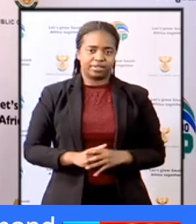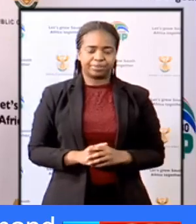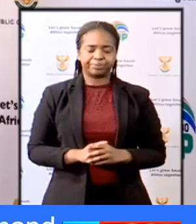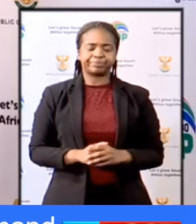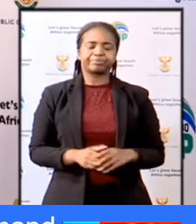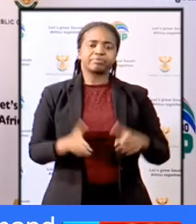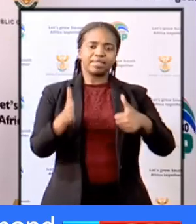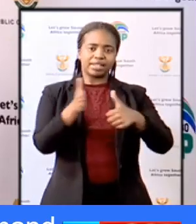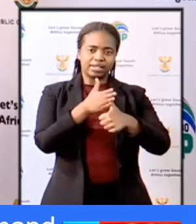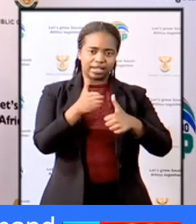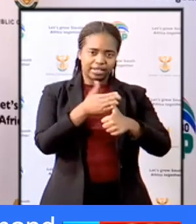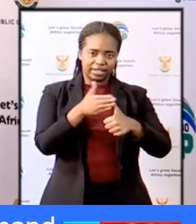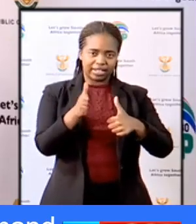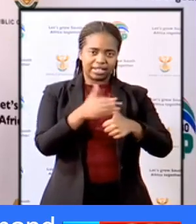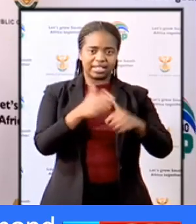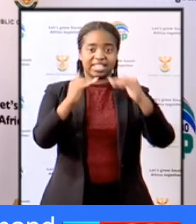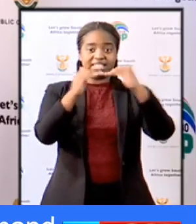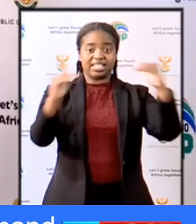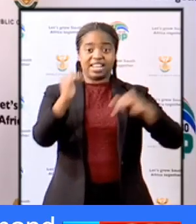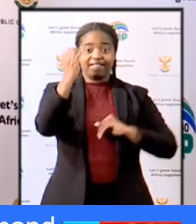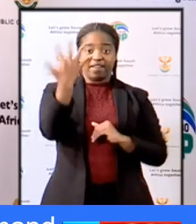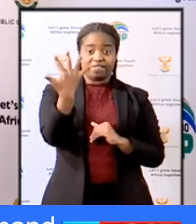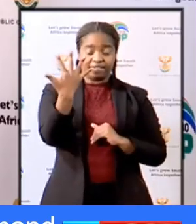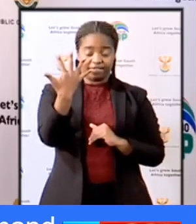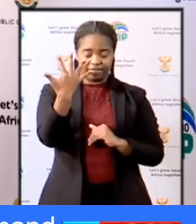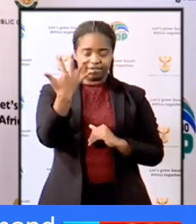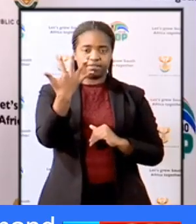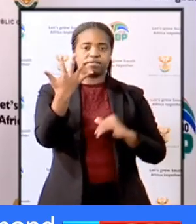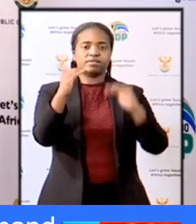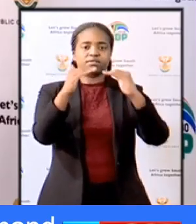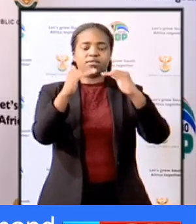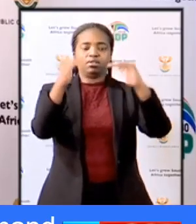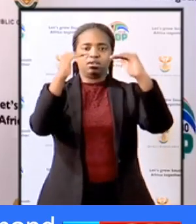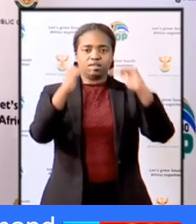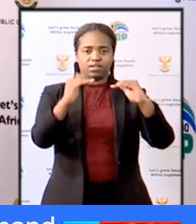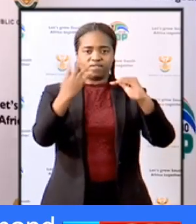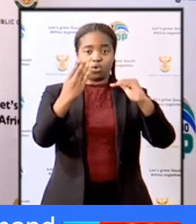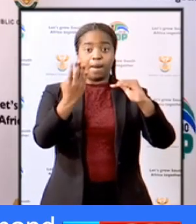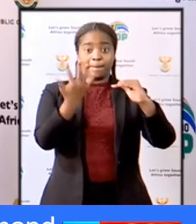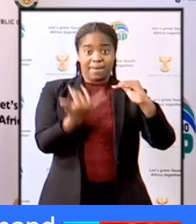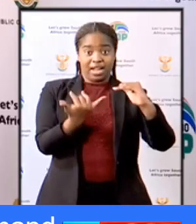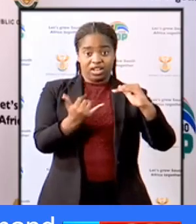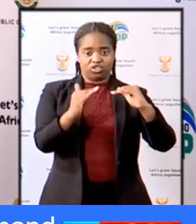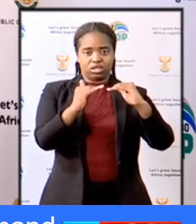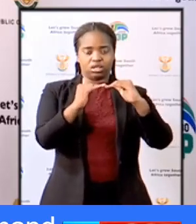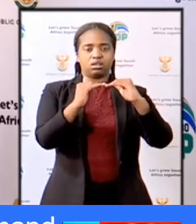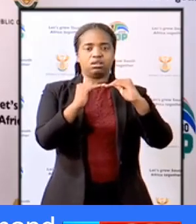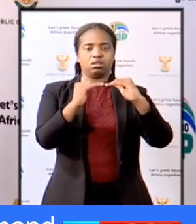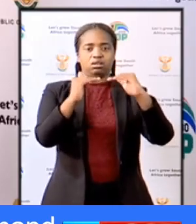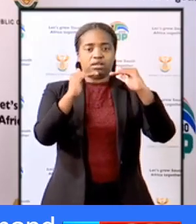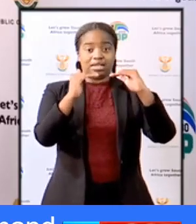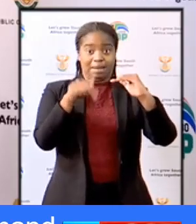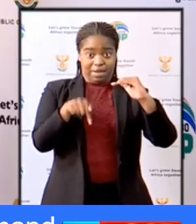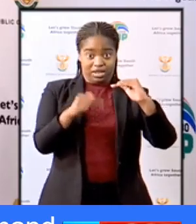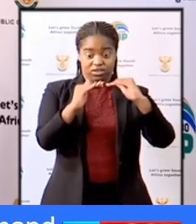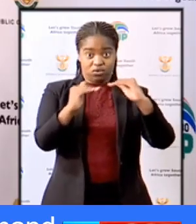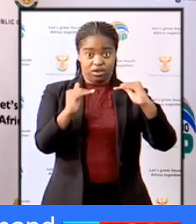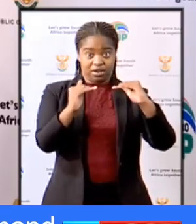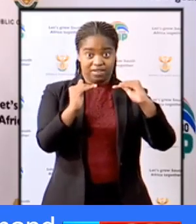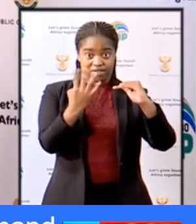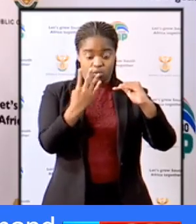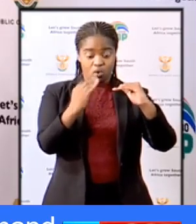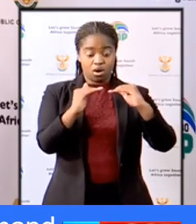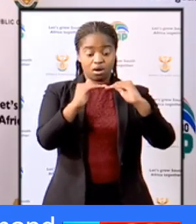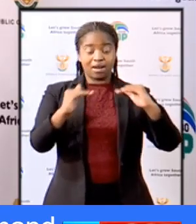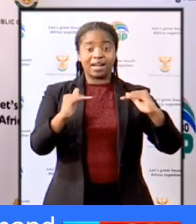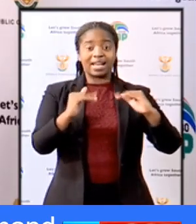Esaqala ke size ezingeni lesihlanu manje size ezingeni lesine ngomhla ka